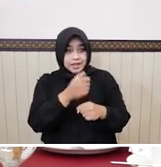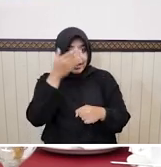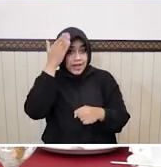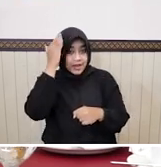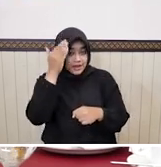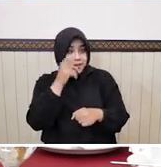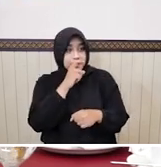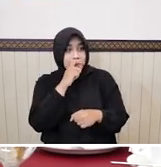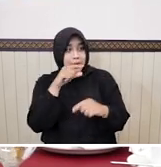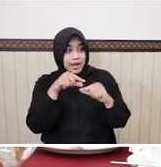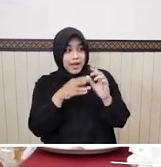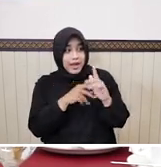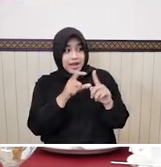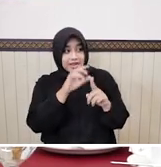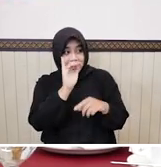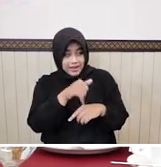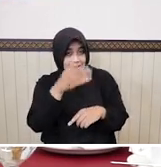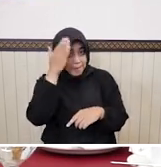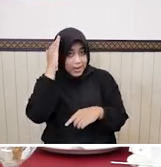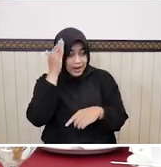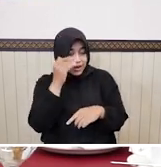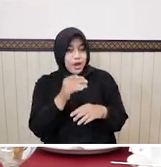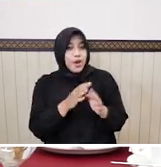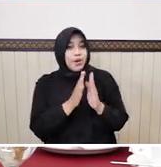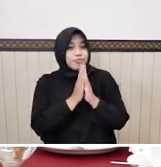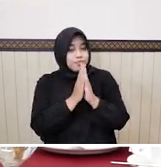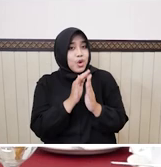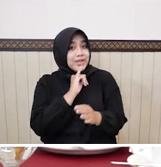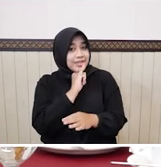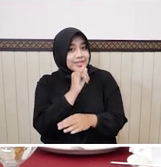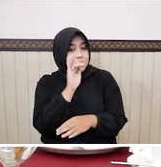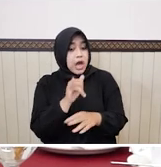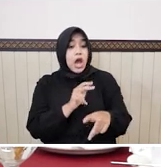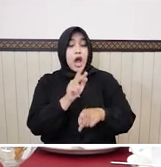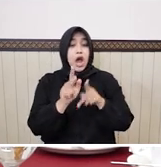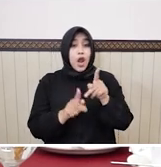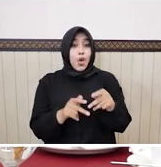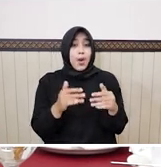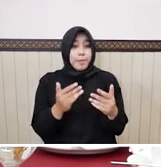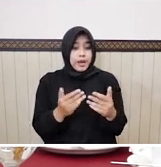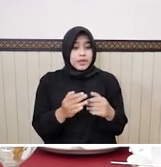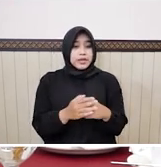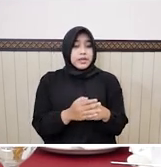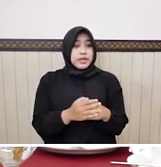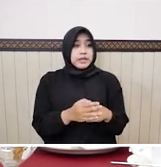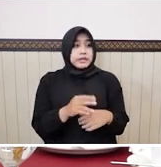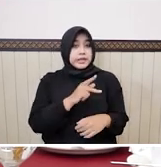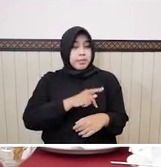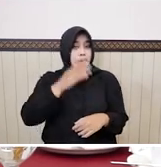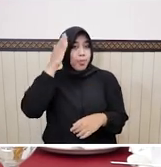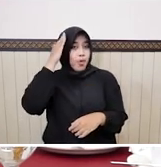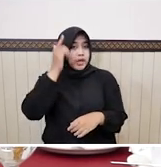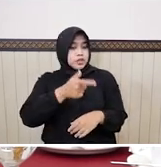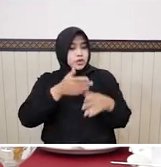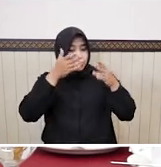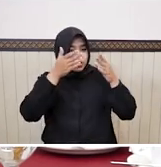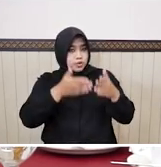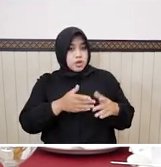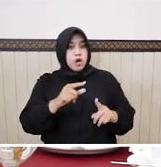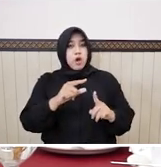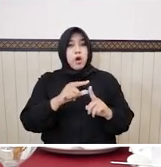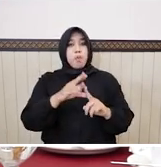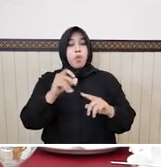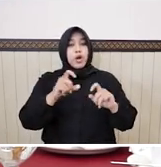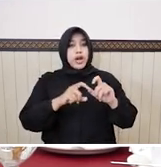Bapak Eh Pak Endi mohon izin apabila dari pihak kami kepolisian khususnya dari